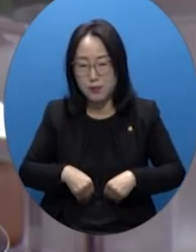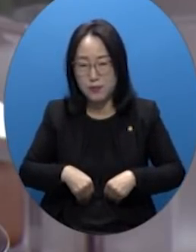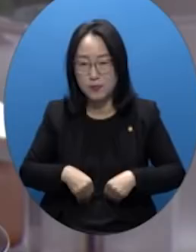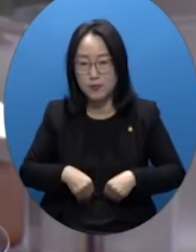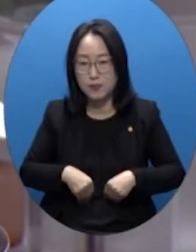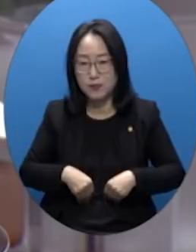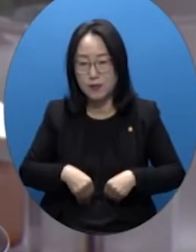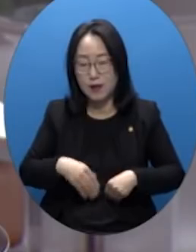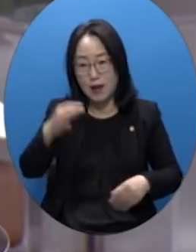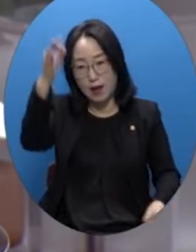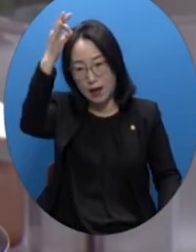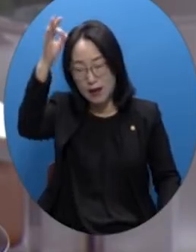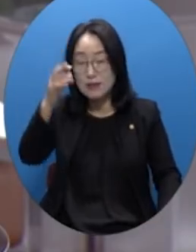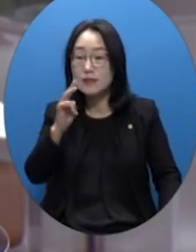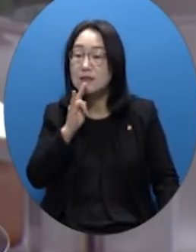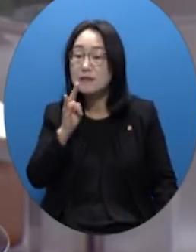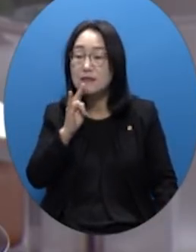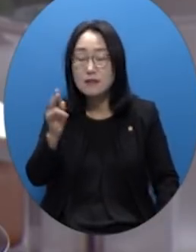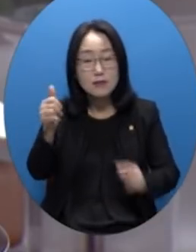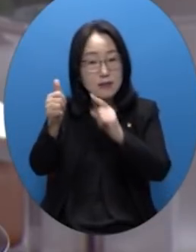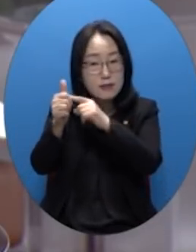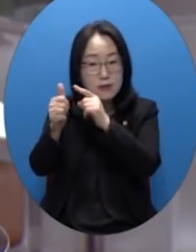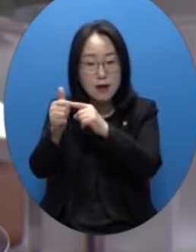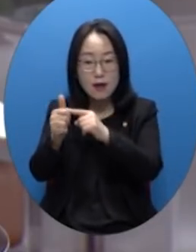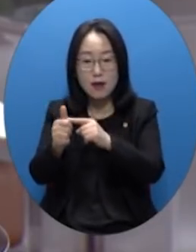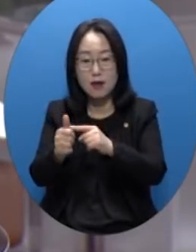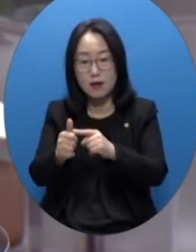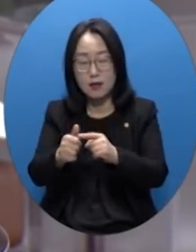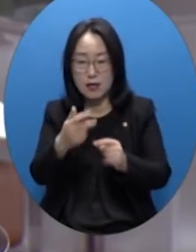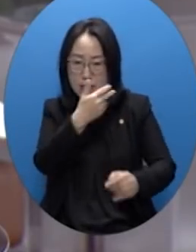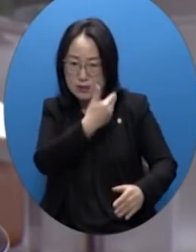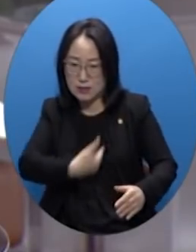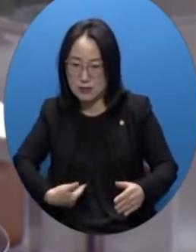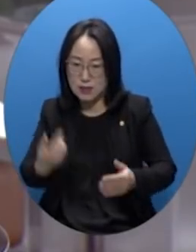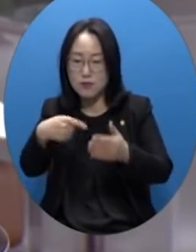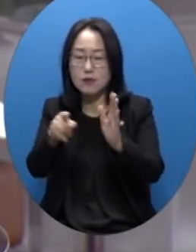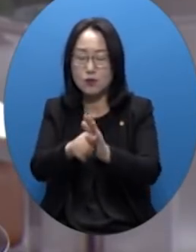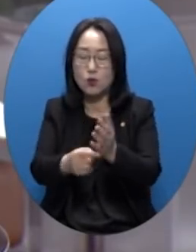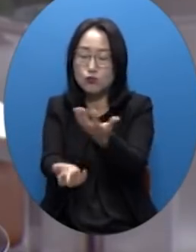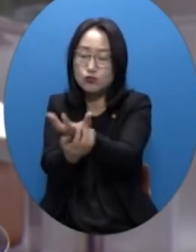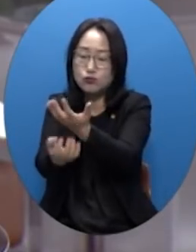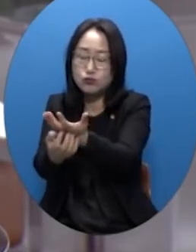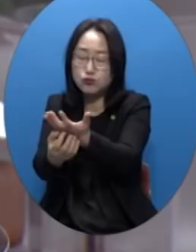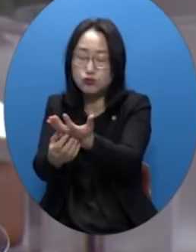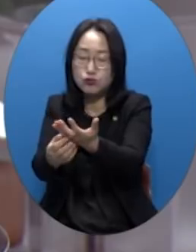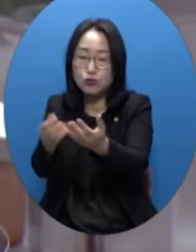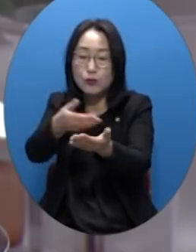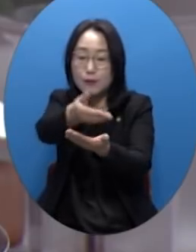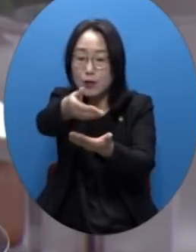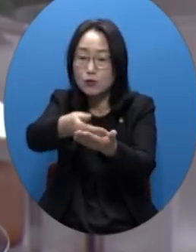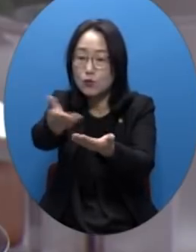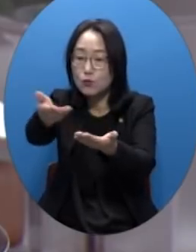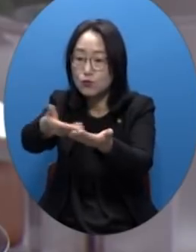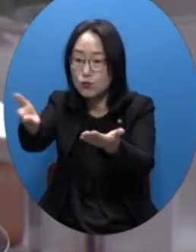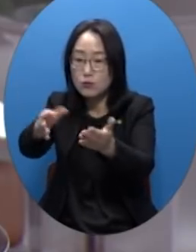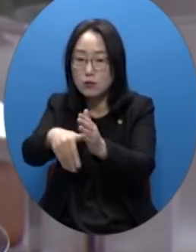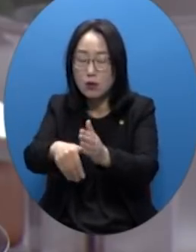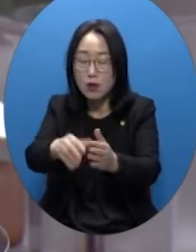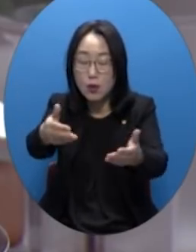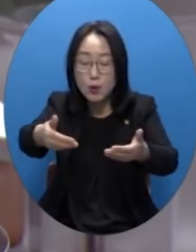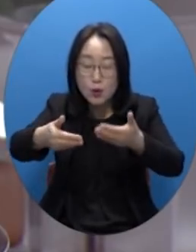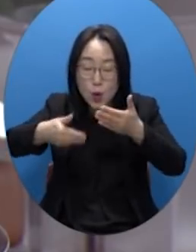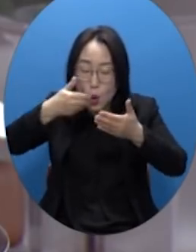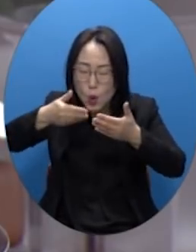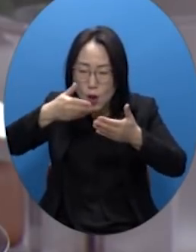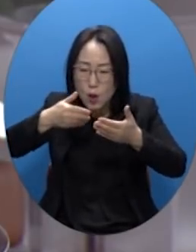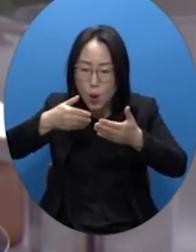l 에 사선 자가 저들에게 국을 만들어 나눠 주라 했을 때 그 먹으려 하니 그래